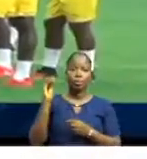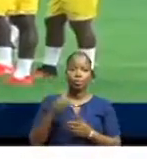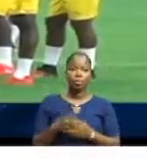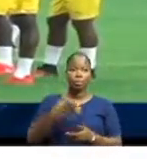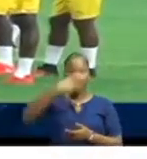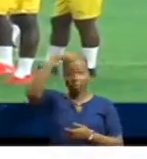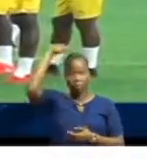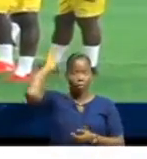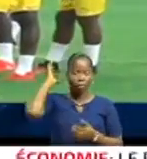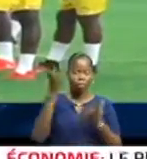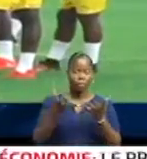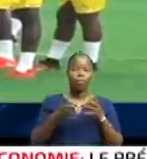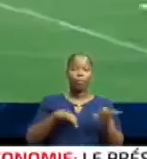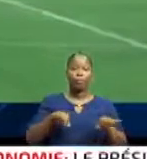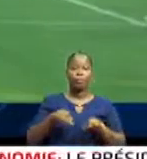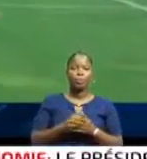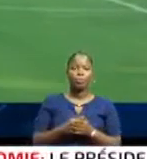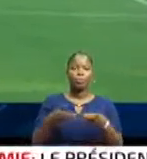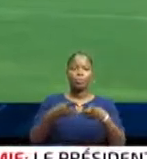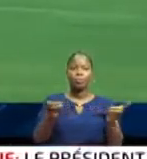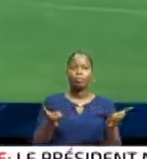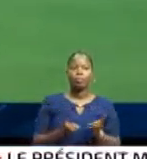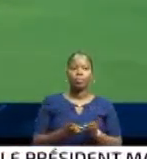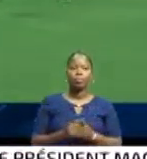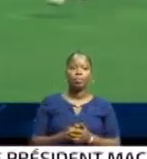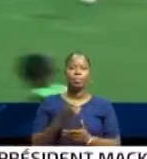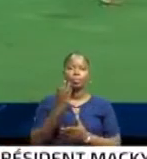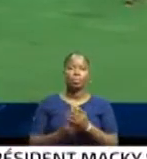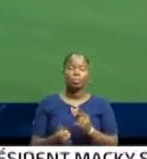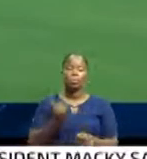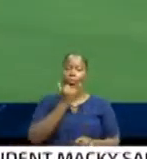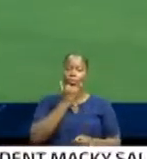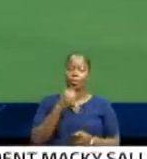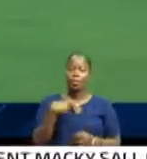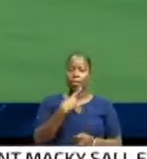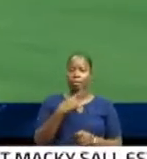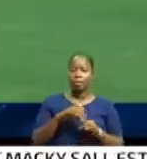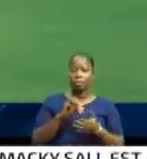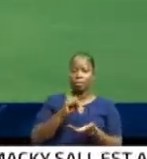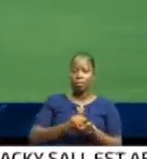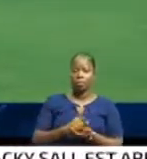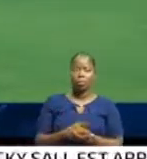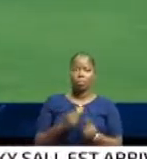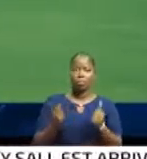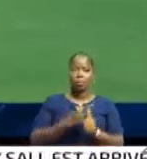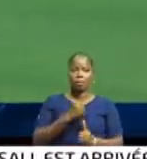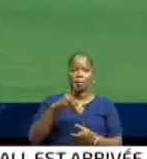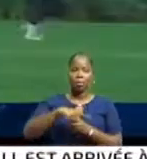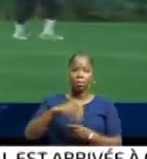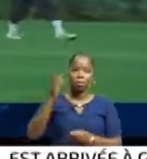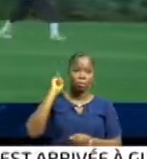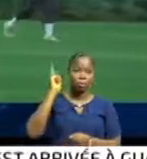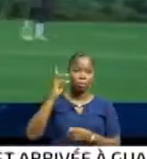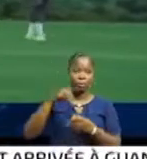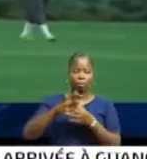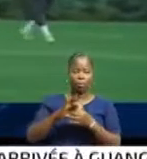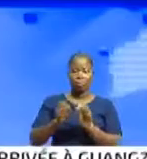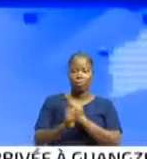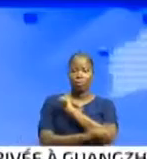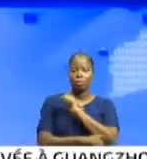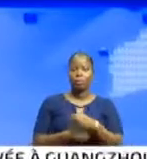tenteront de réaliser à domicile un parcours sans faute qui serait une première dans l'histoire du sénégal